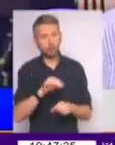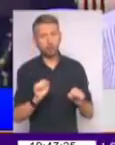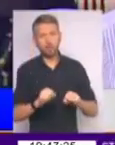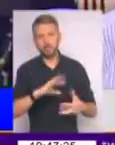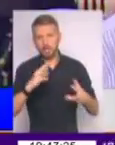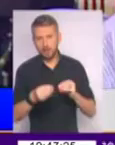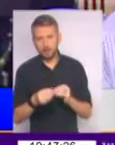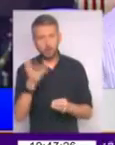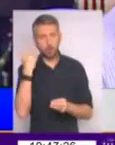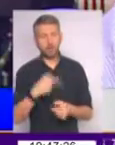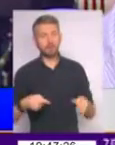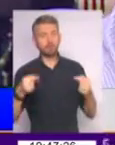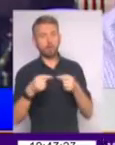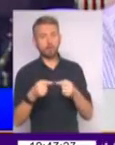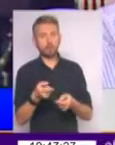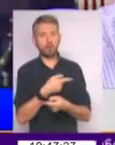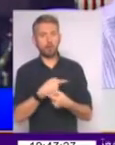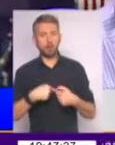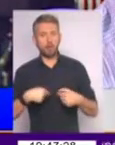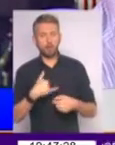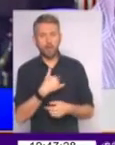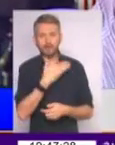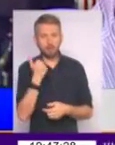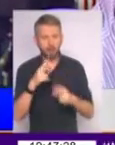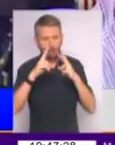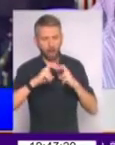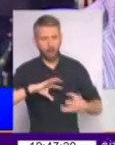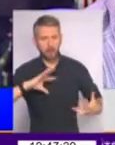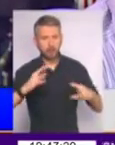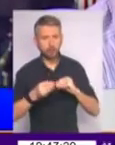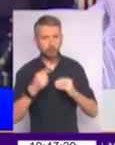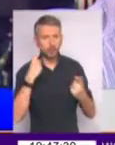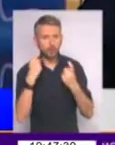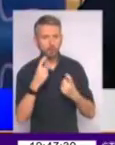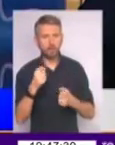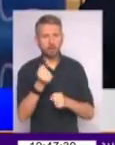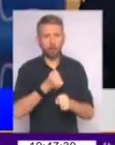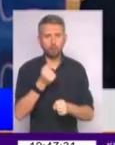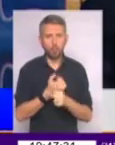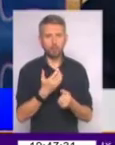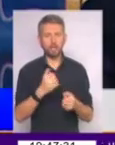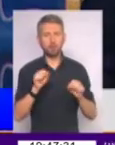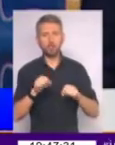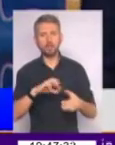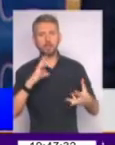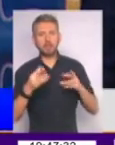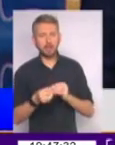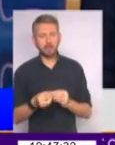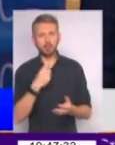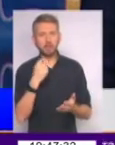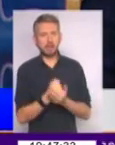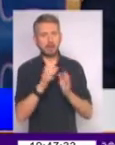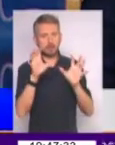наслідки. І коли, відповідно, у нас немає аналітичної інформації, обробки можливих наслідків прийняття цього